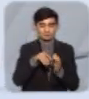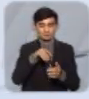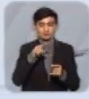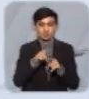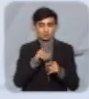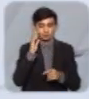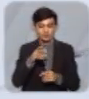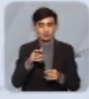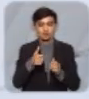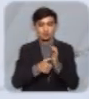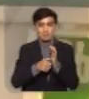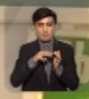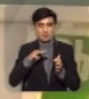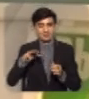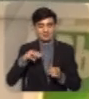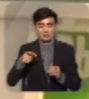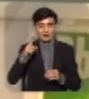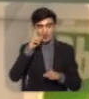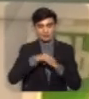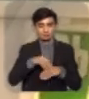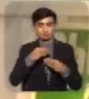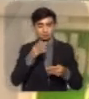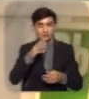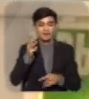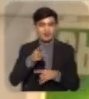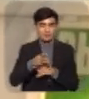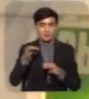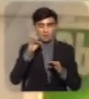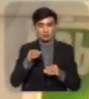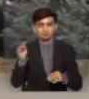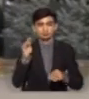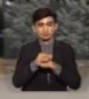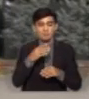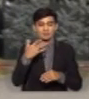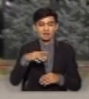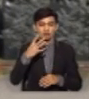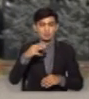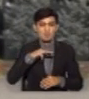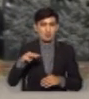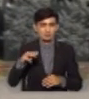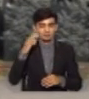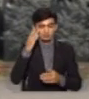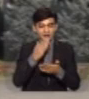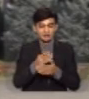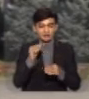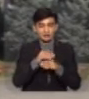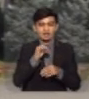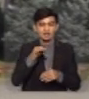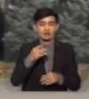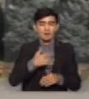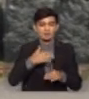әкімдік 600 миллионға жуық ақша бөлмек. Ал бейнебақылау камераларының жадын ұлғайту үшін 54 миллион қарастырылыпты. Алайда жамбылдықтар